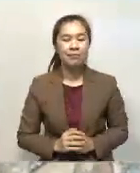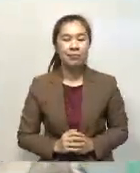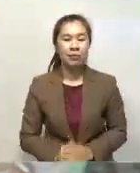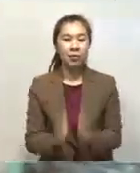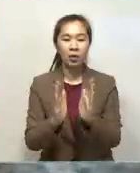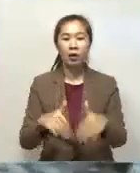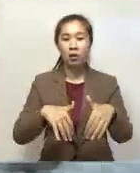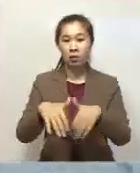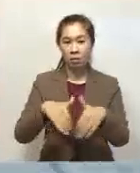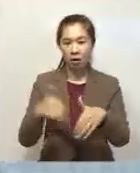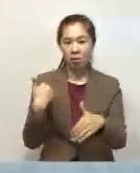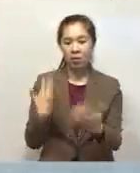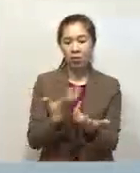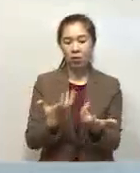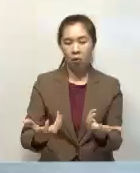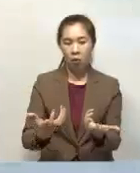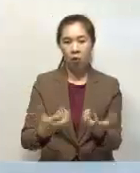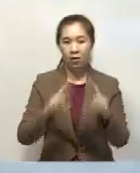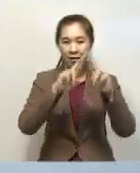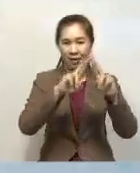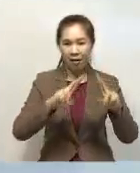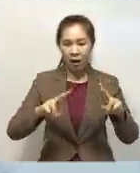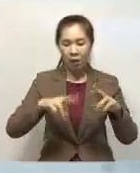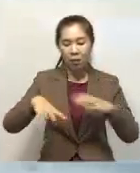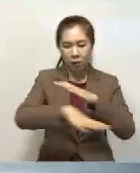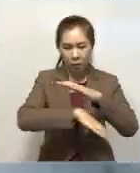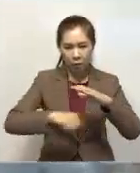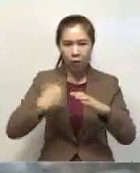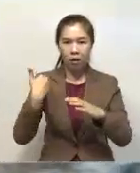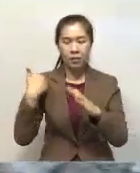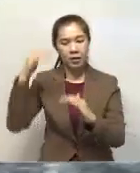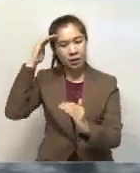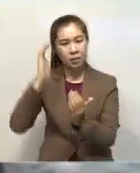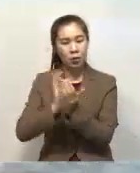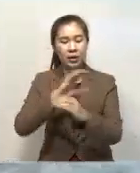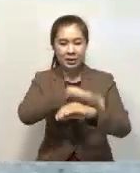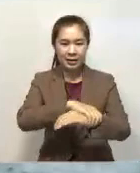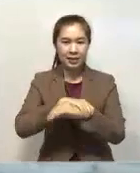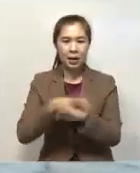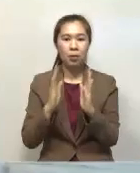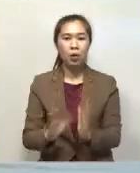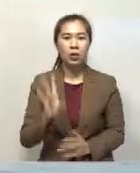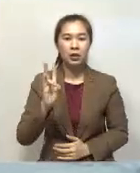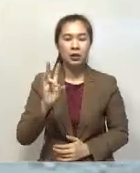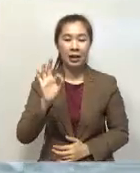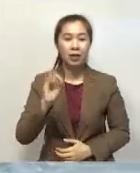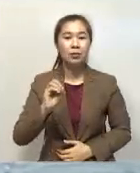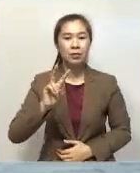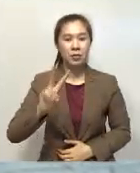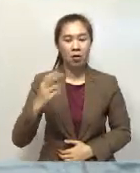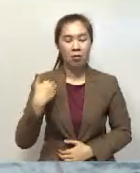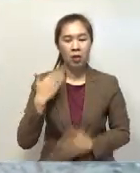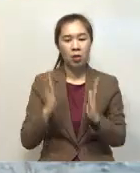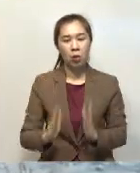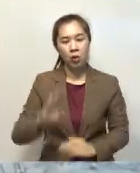ชาวบ้านเนี่ยเข้าไปบุกขโมยข้าวของในร้านค้าตำรวจจับกุมผู้ก่อเหตุได้92คนส่วนการรักษาผู้ป่วย